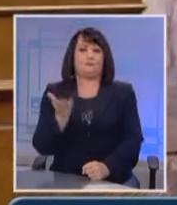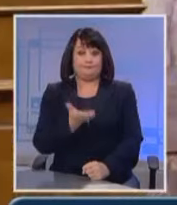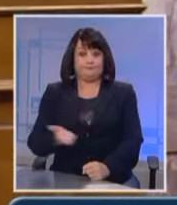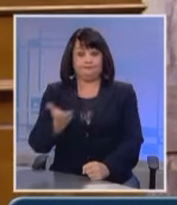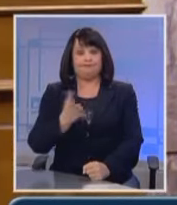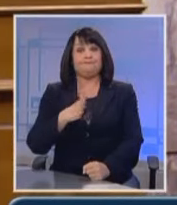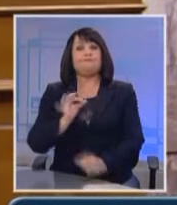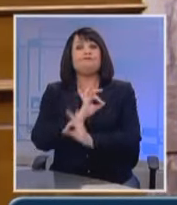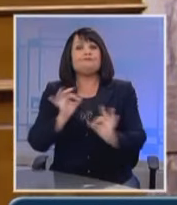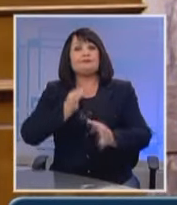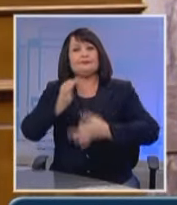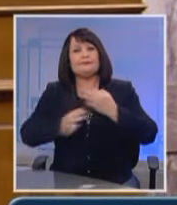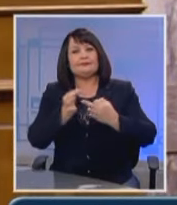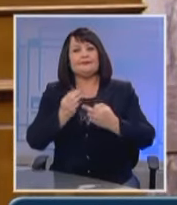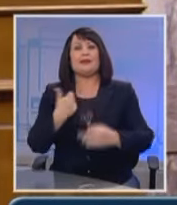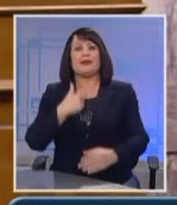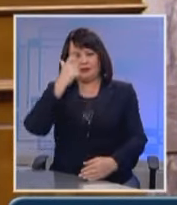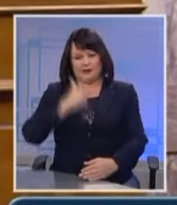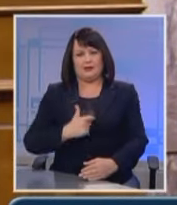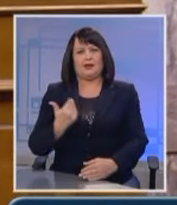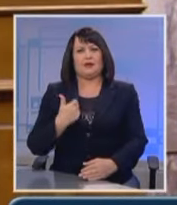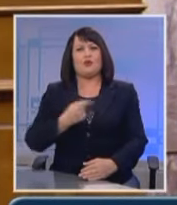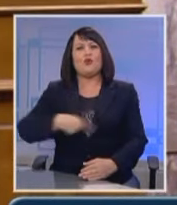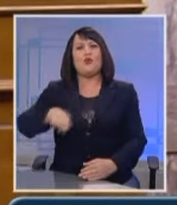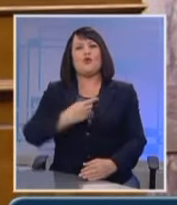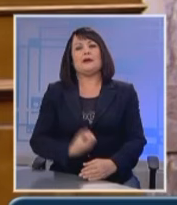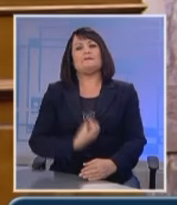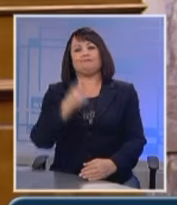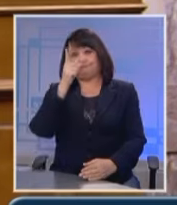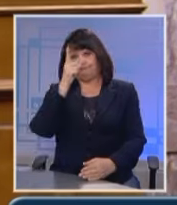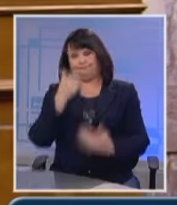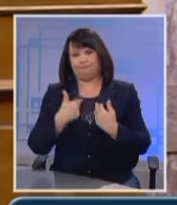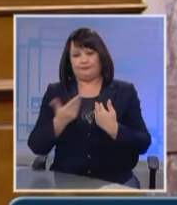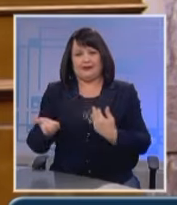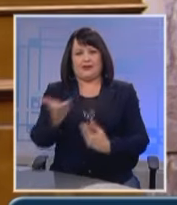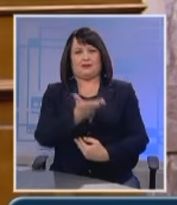θέλω να σας διαβεβαιώσω ότι είμαι και είμαστε όλοι περήφανοι για σας.